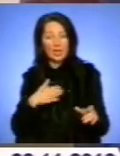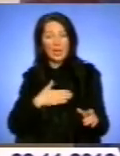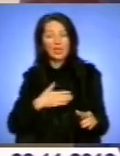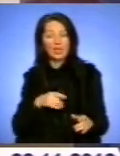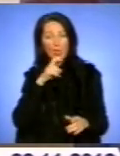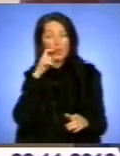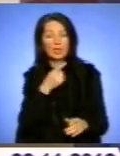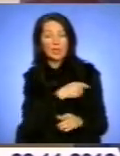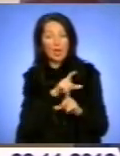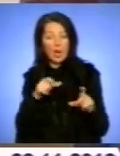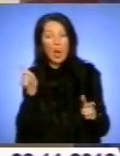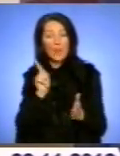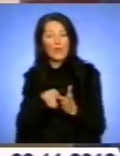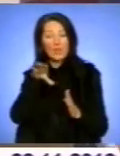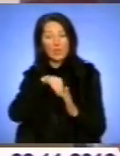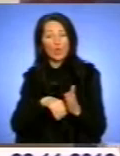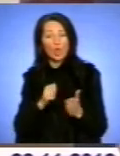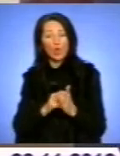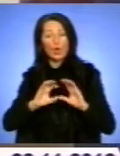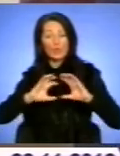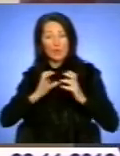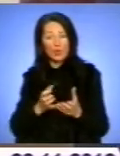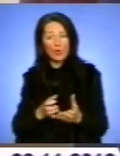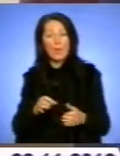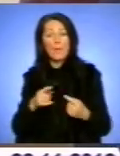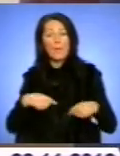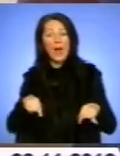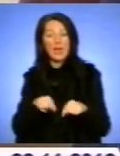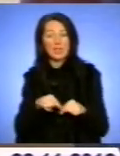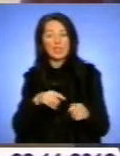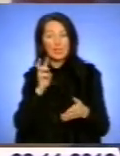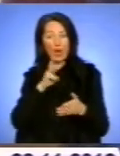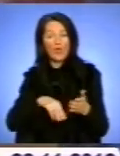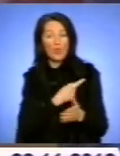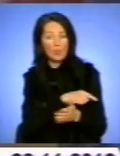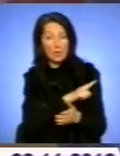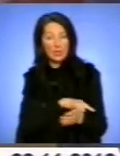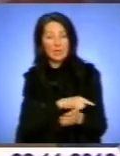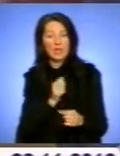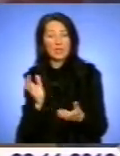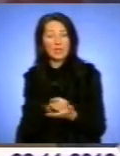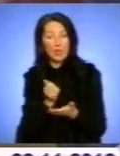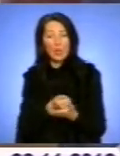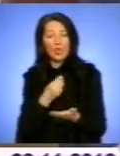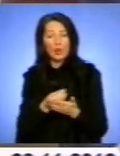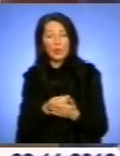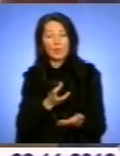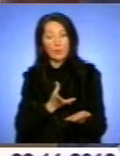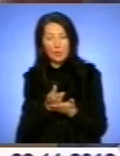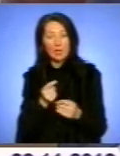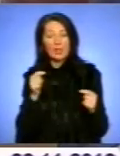війти до світової мережі страхової медицини вищого рівня. Заробляти кошти, платити відповідні зарплати своїм